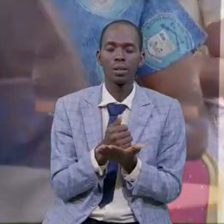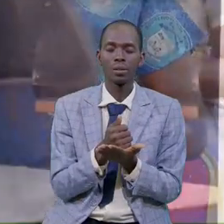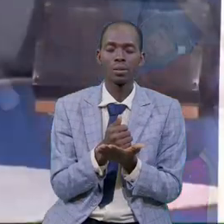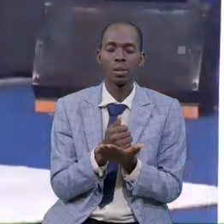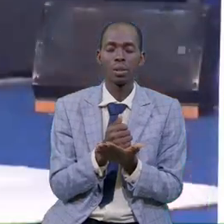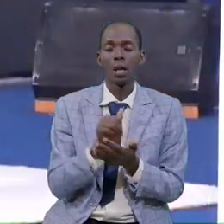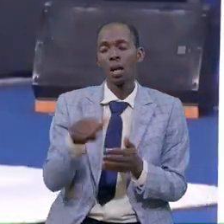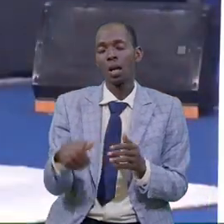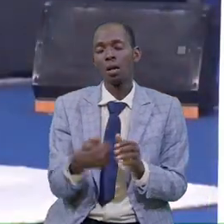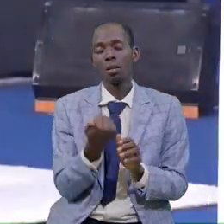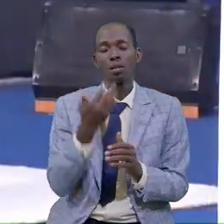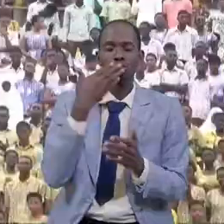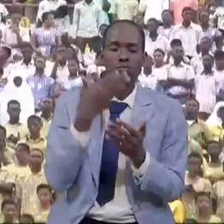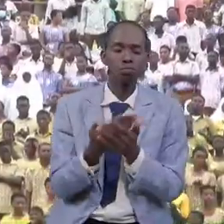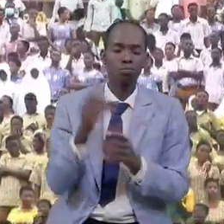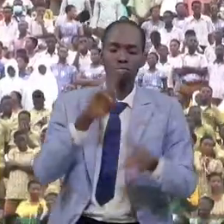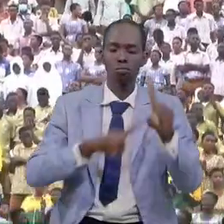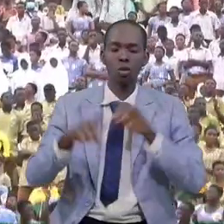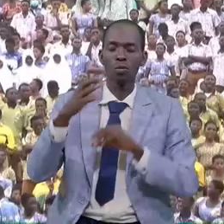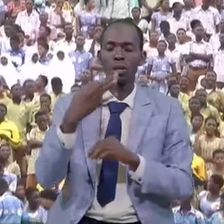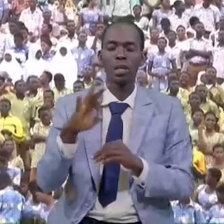Un autre grand amen.